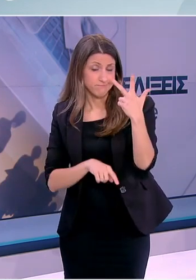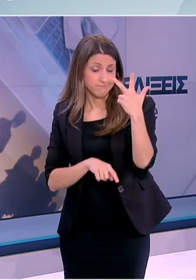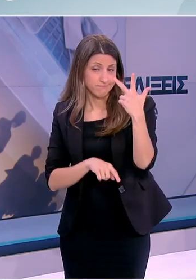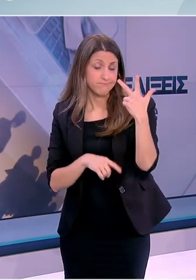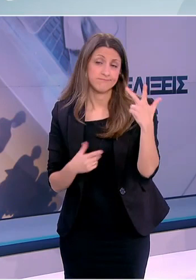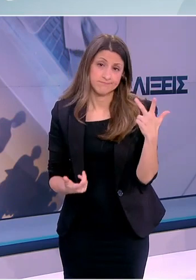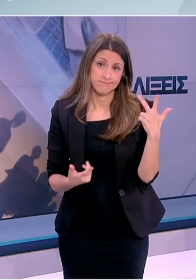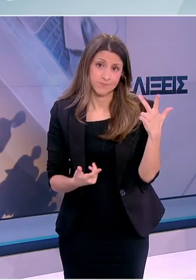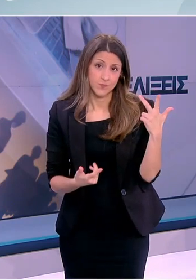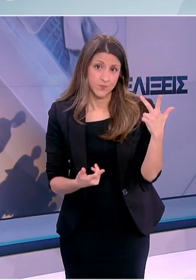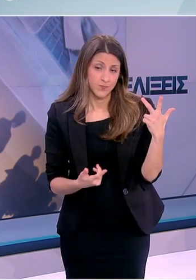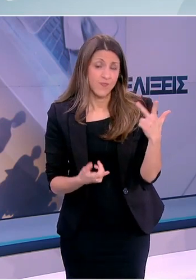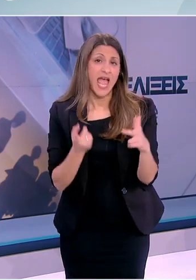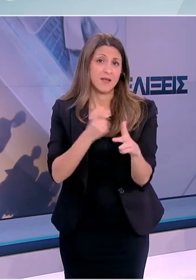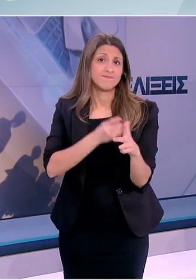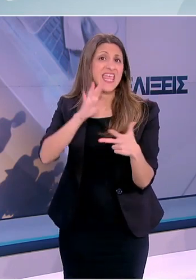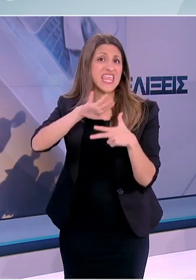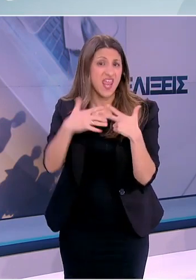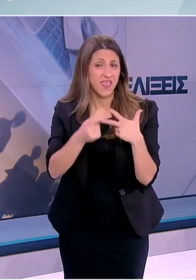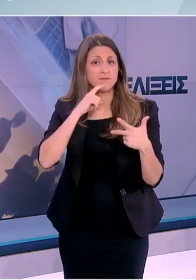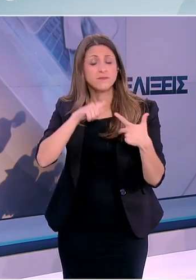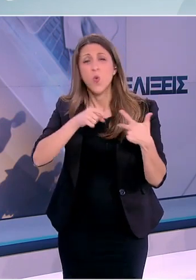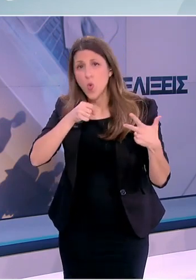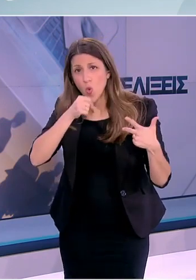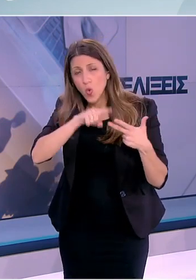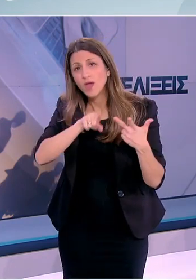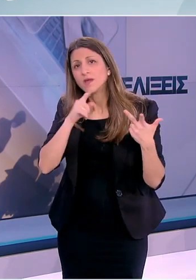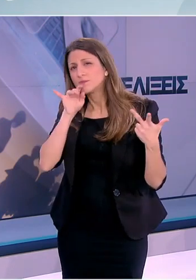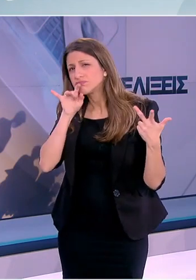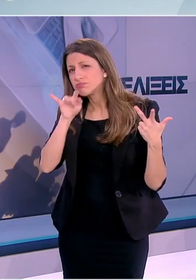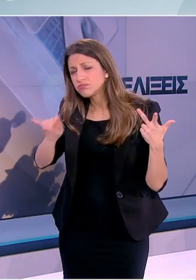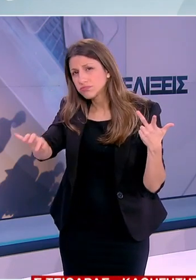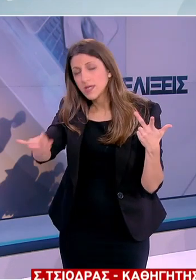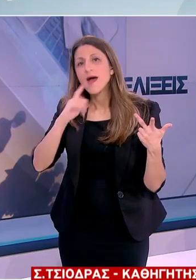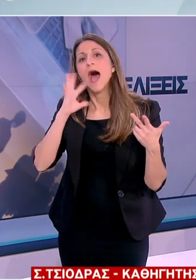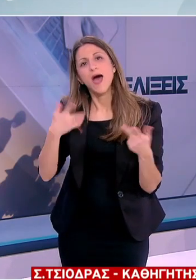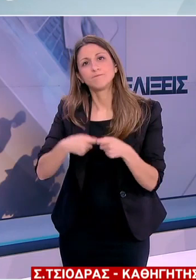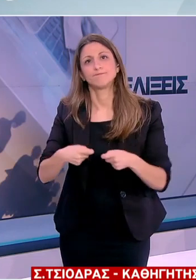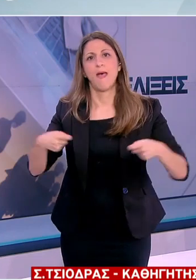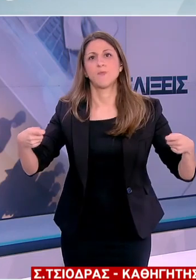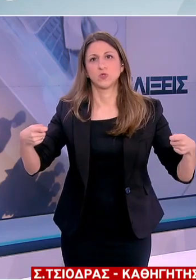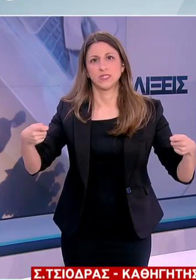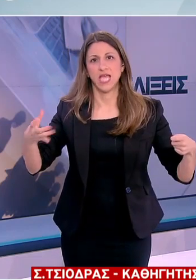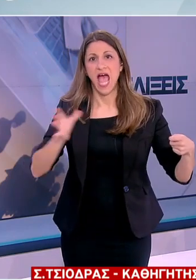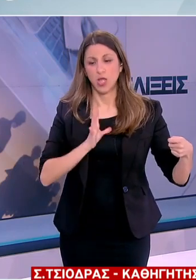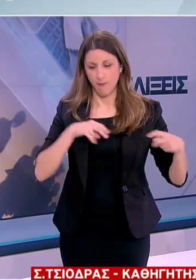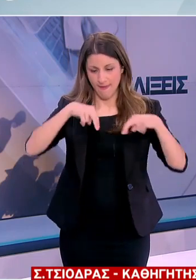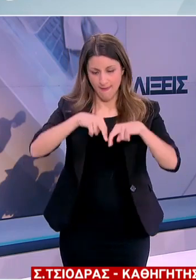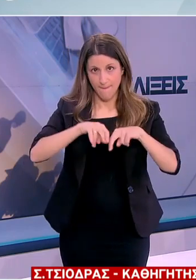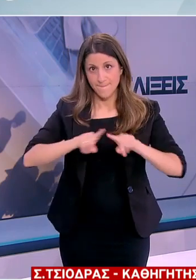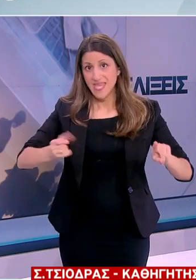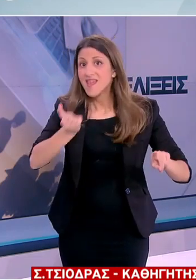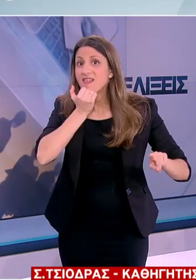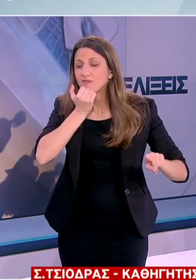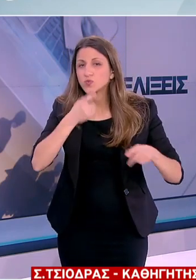Και γι' αυτό νομίζω είναι το καλύτερο μέτρο αυτή την εποχή, είναι να διατηρήσουμε αυτή την απόσταση. Δεν ήρθε ακόμα η ώρα να την